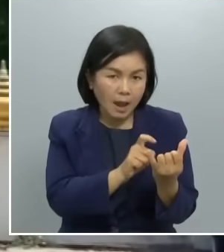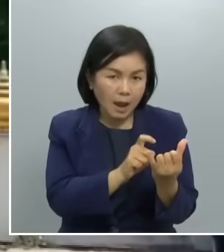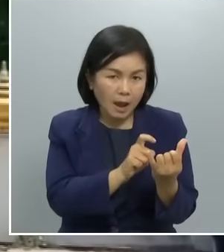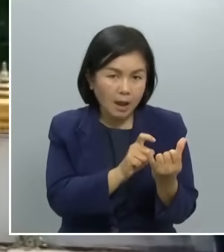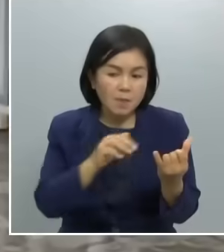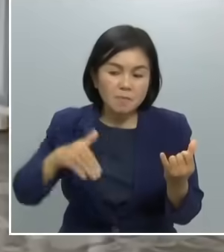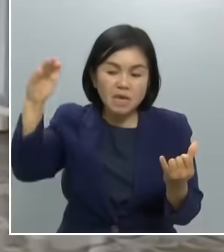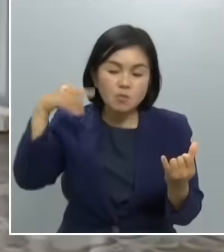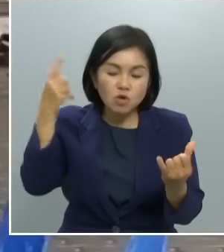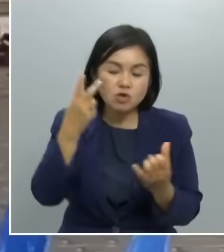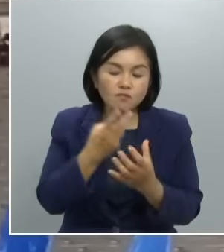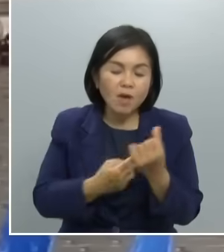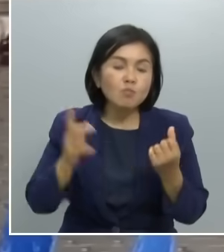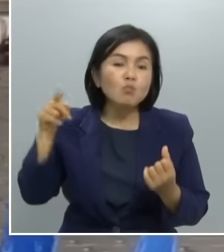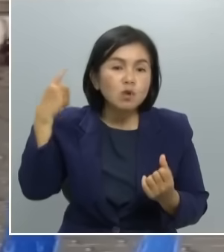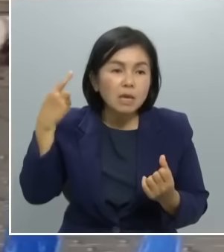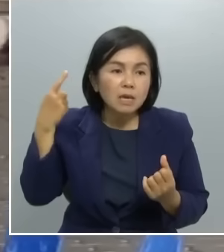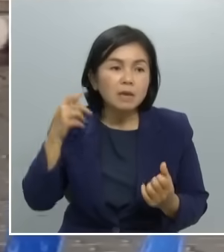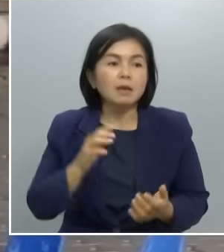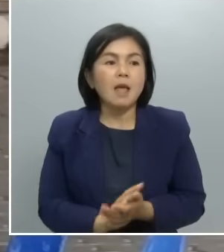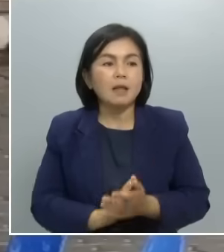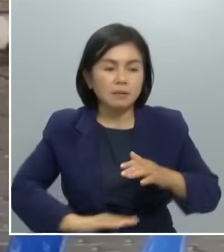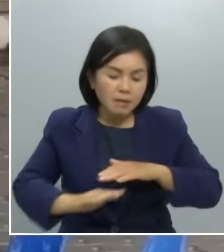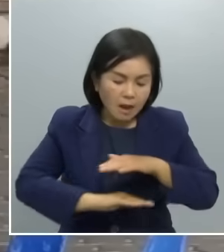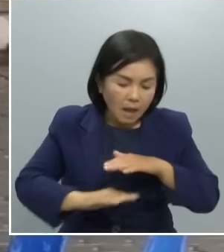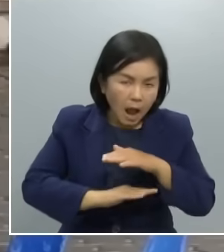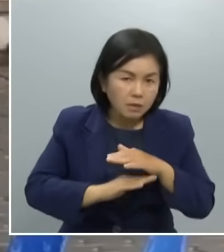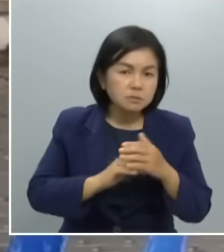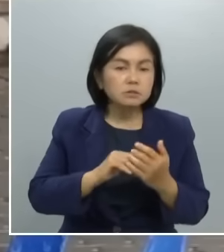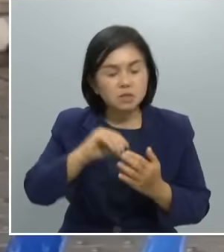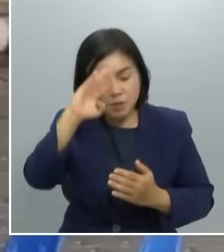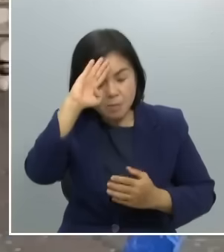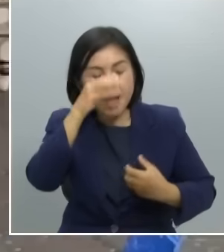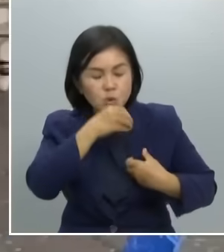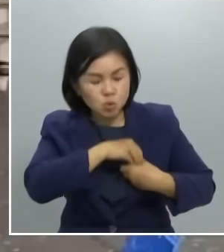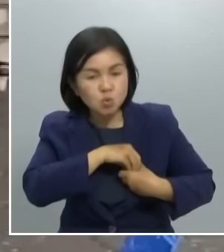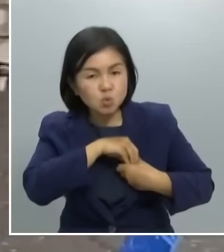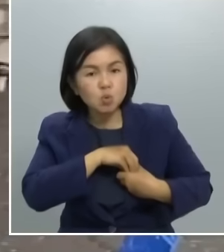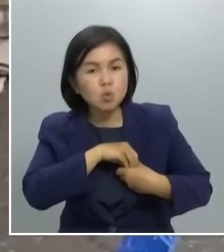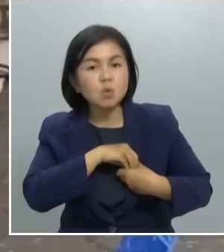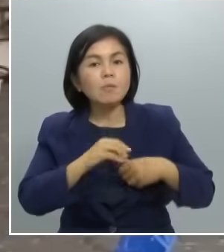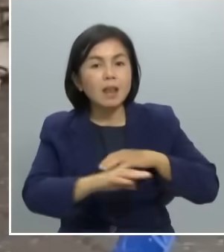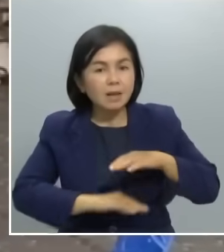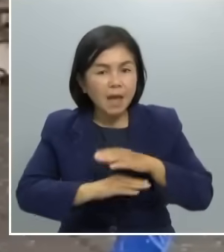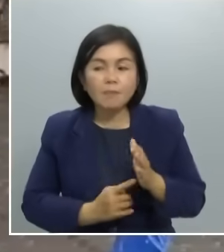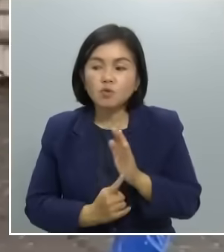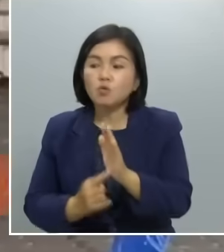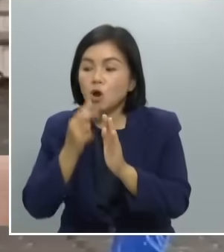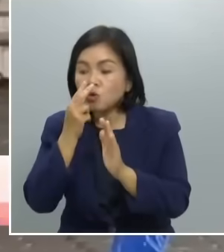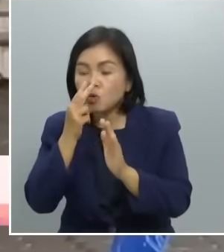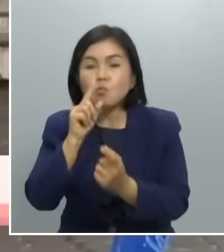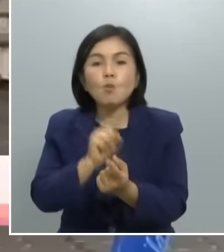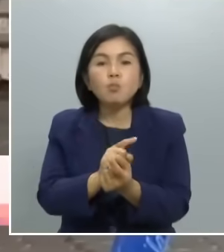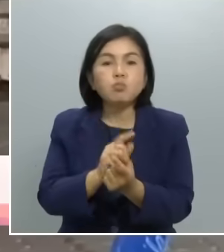พี่สาวแล้วก็แฟนสาวก็ได้มีการนำเอาเอกสารการรักษาโรคประจำตัวของประกรณ์หรือว่าไบรท์เนี่ยนะครับมาให้ดูด้วยซึ่งก็พบว่